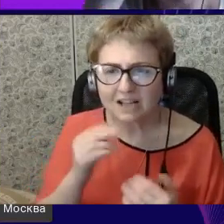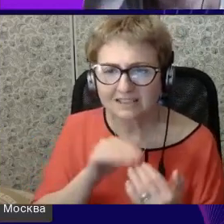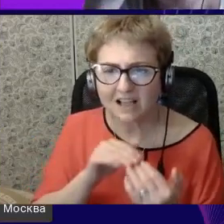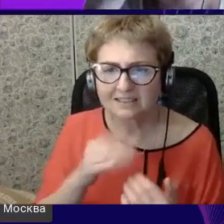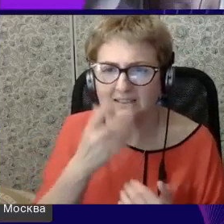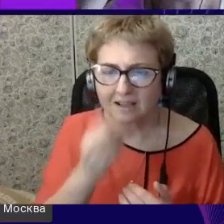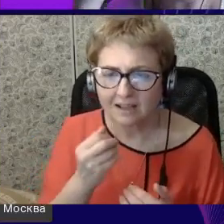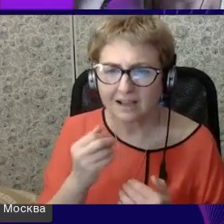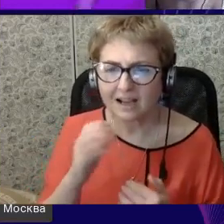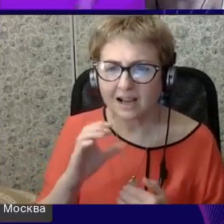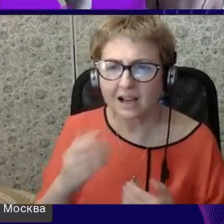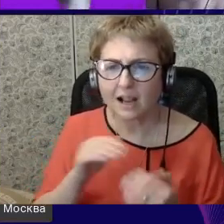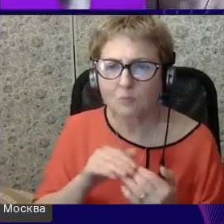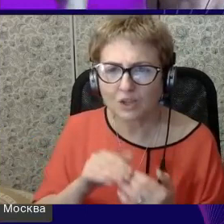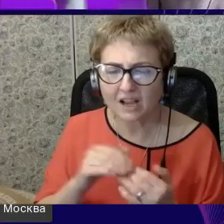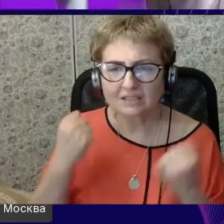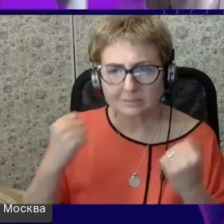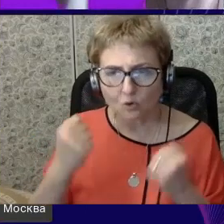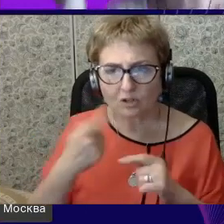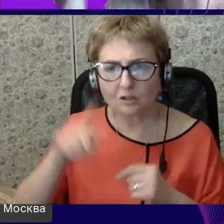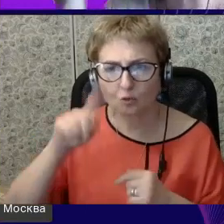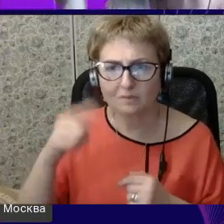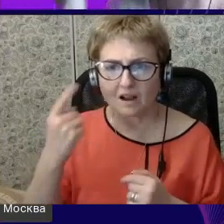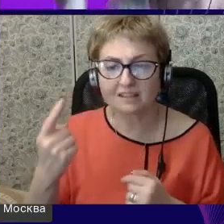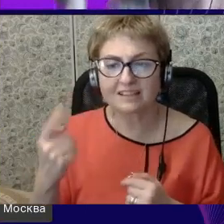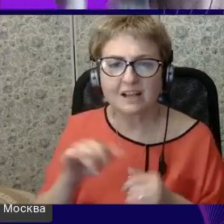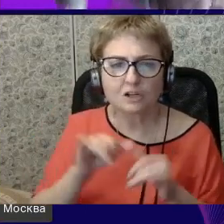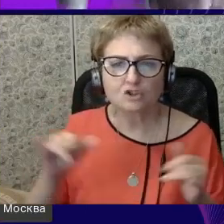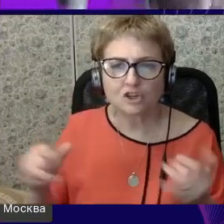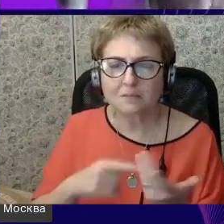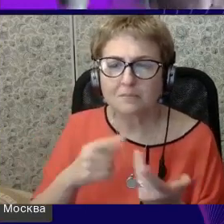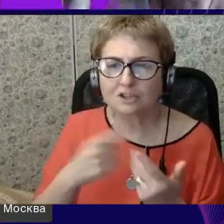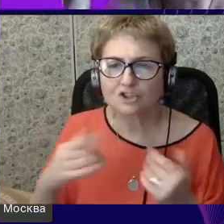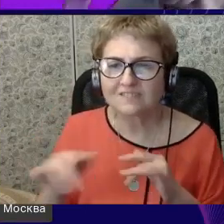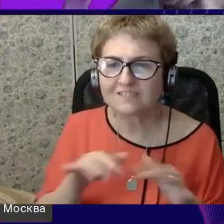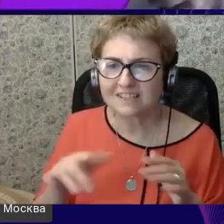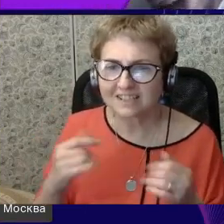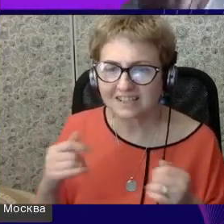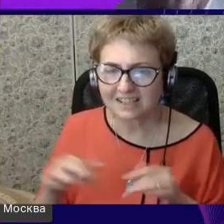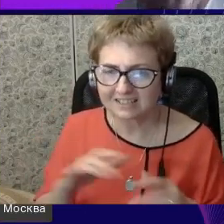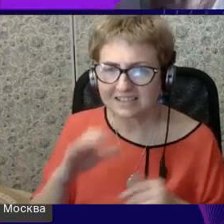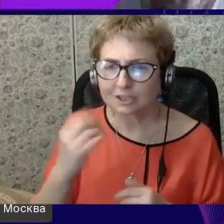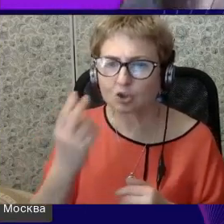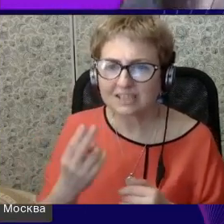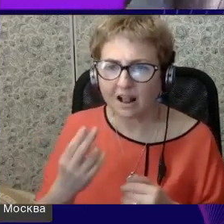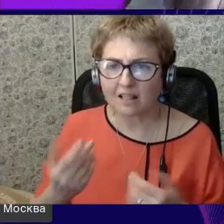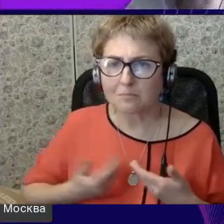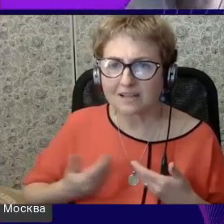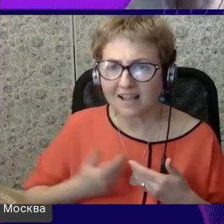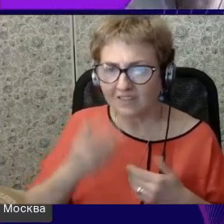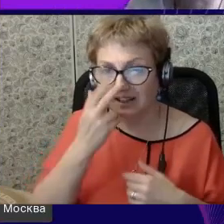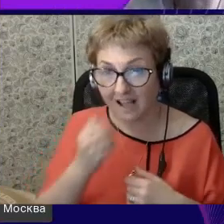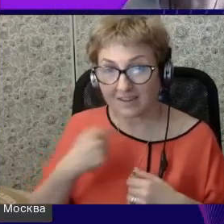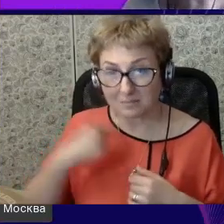сверстники. Вот, поэтому для социализации и коммуникации спорт – это, конечно, номер один. И далее это расширение